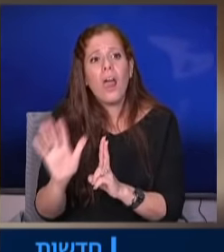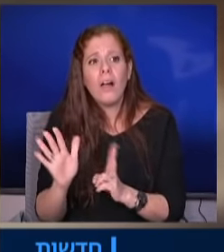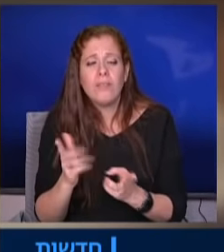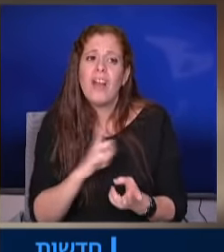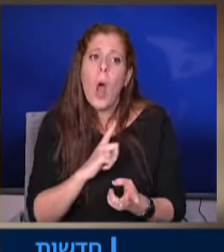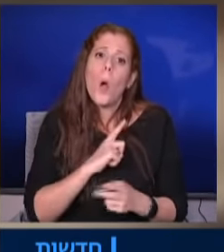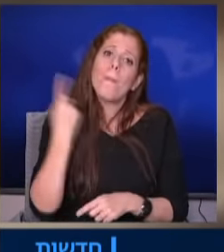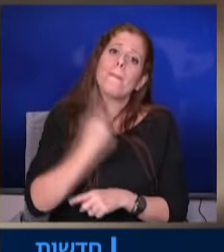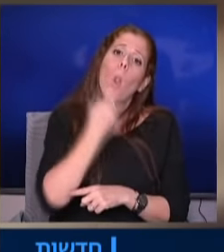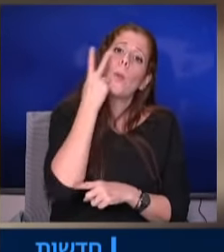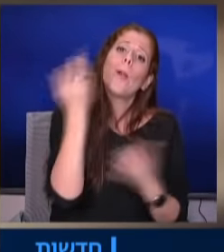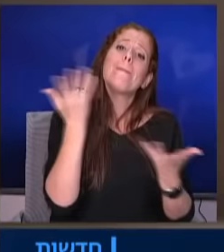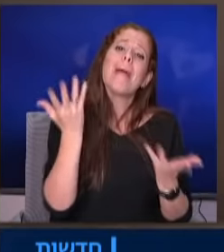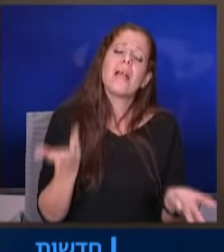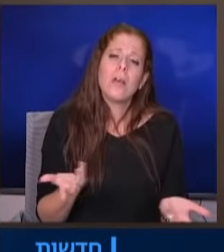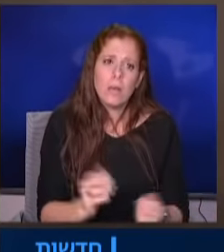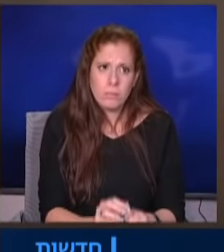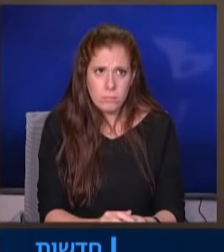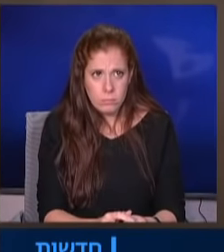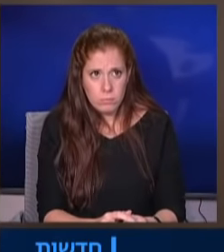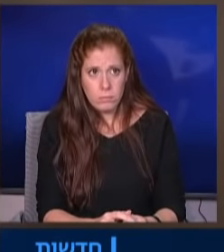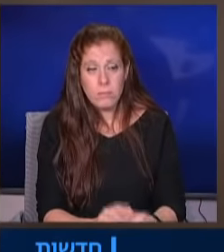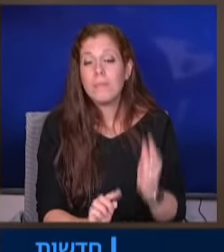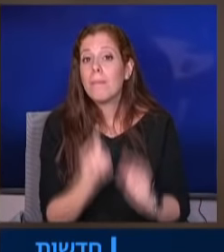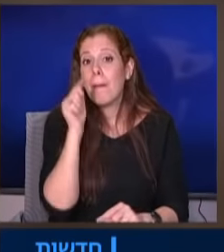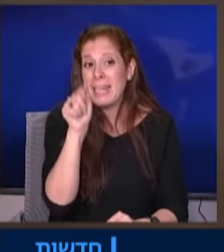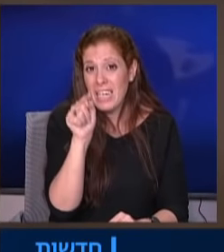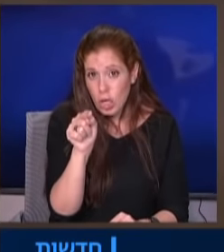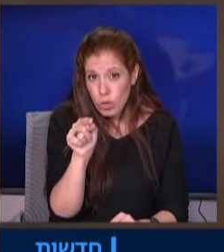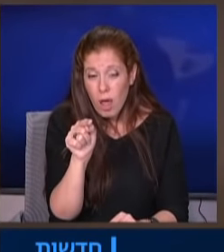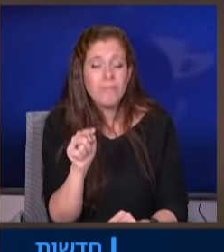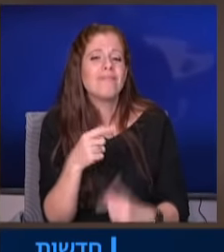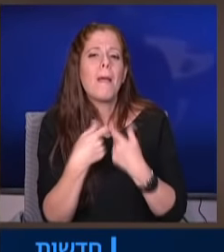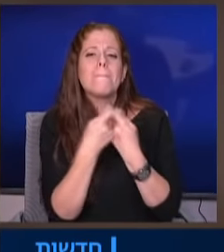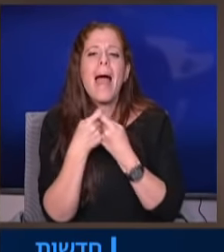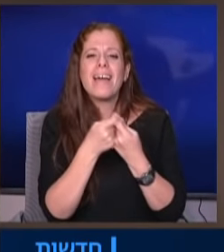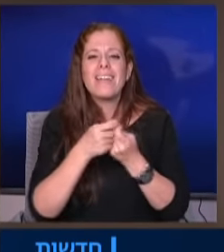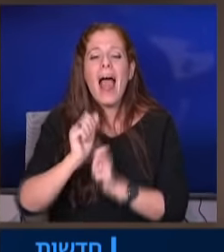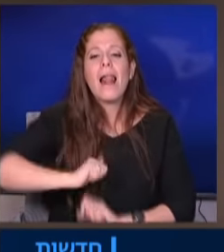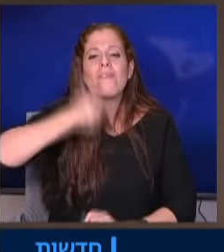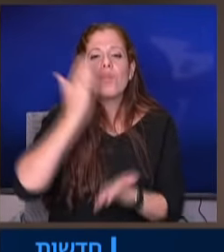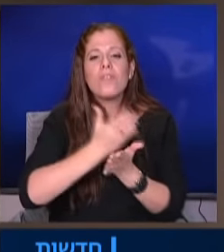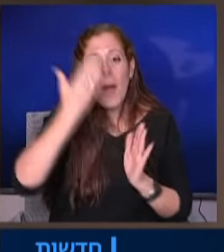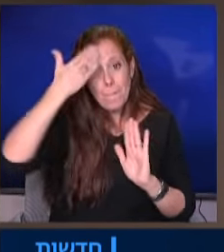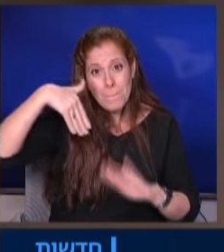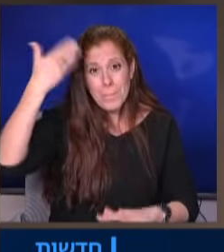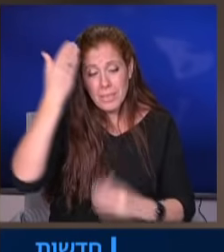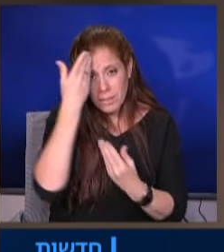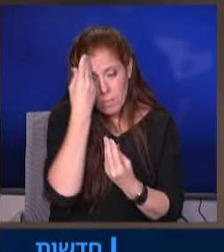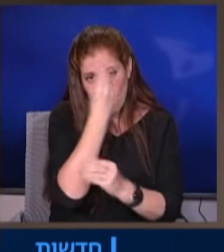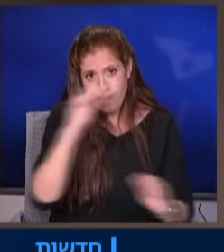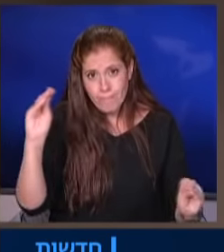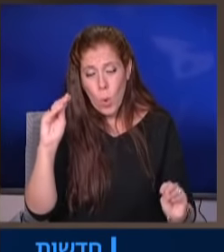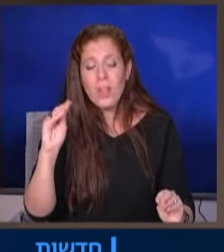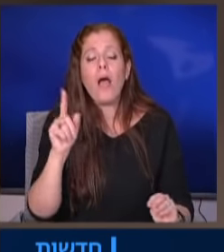hotelu, co se stane. במקרה של וורצ'ובה, מארגני אליפות אוסטרליה הפתוחה כבר פרסמו היום הודעה שהיא צפויה לחזור